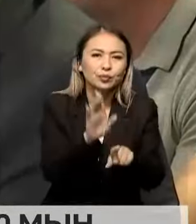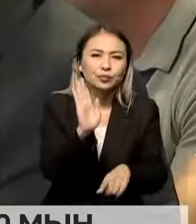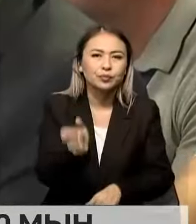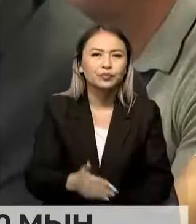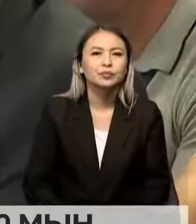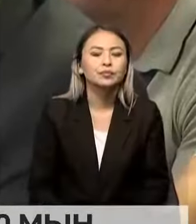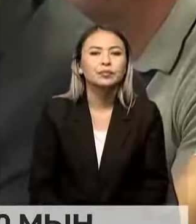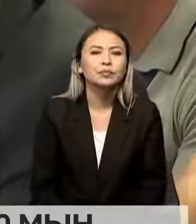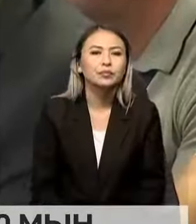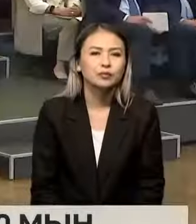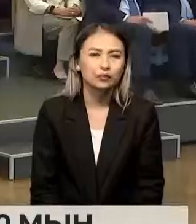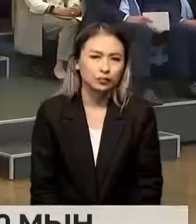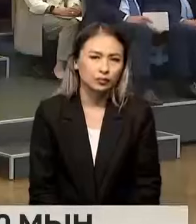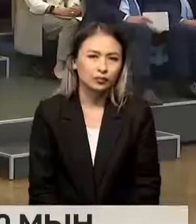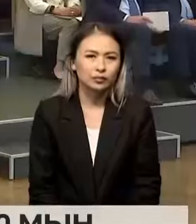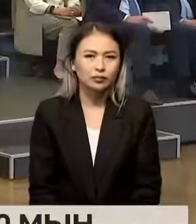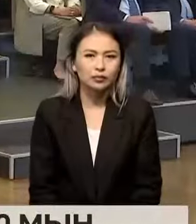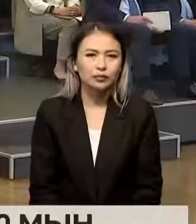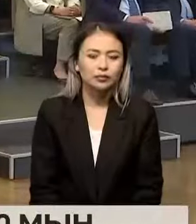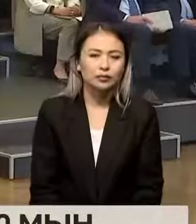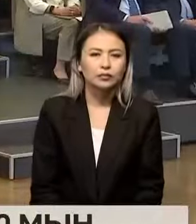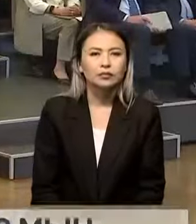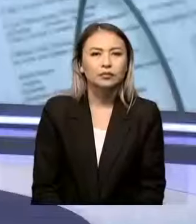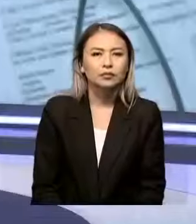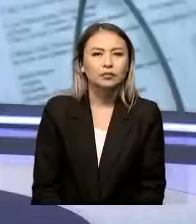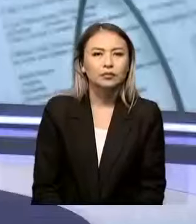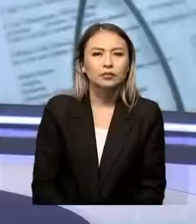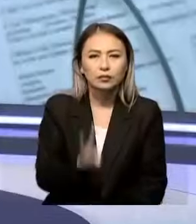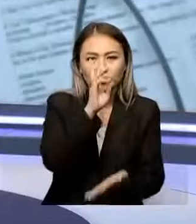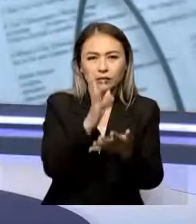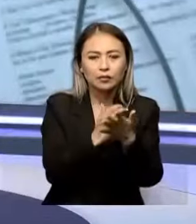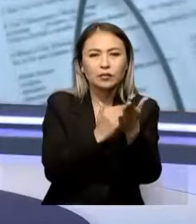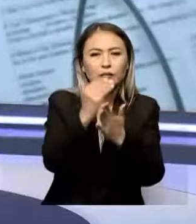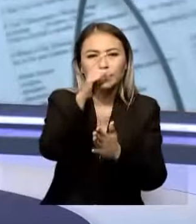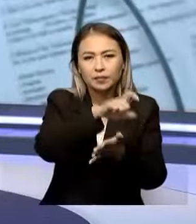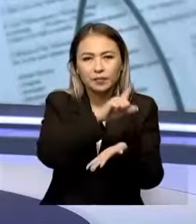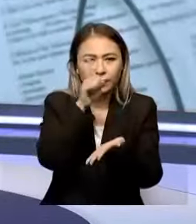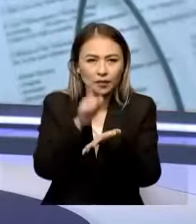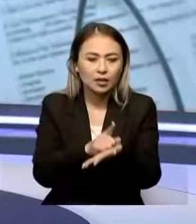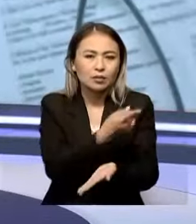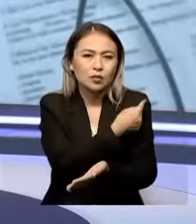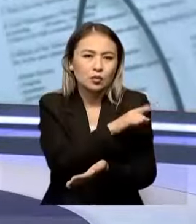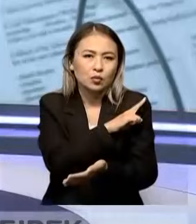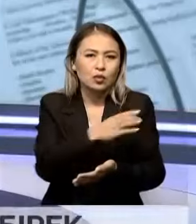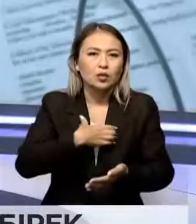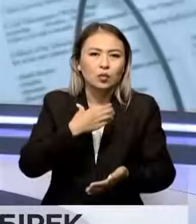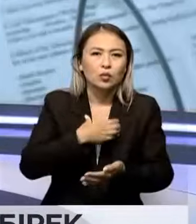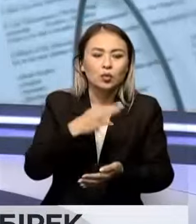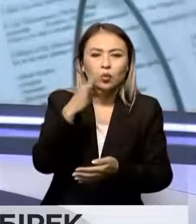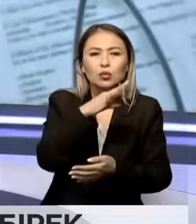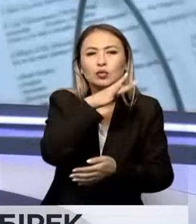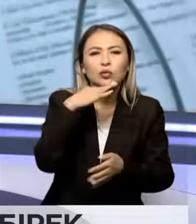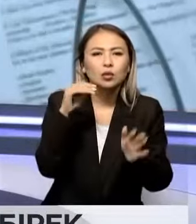Абзал Азаматұлы, Виктор Полянный, Ақмола облысынан 24 кезет. Жалақысы жоғары азаматтар міндетті әлеуметтік медициналық сақтандыру